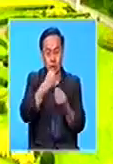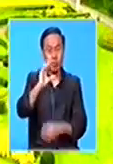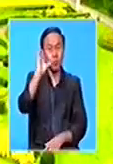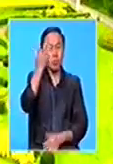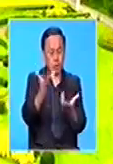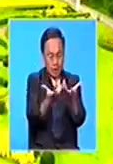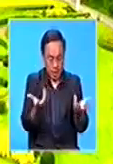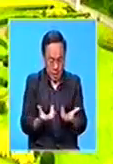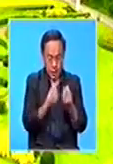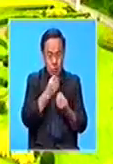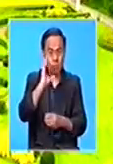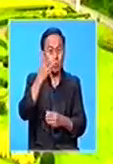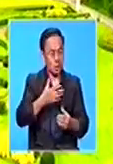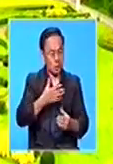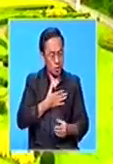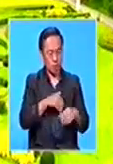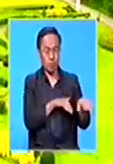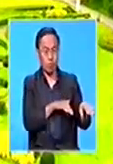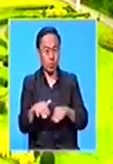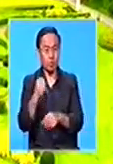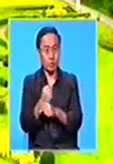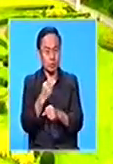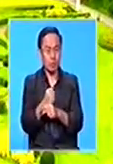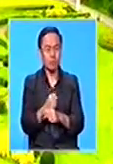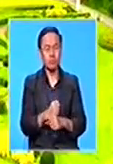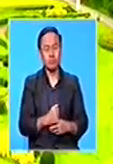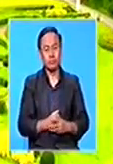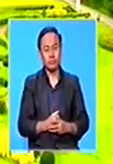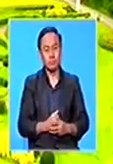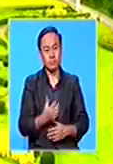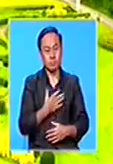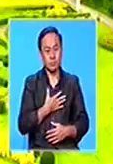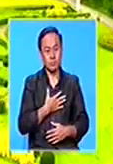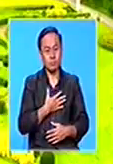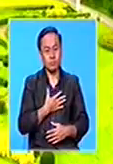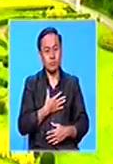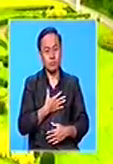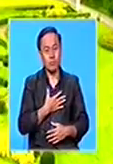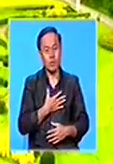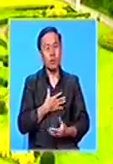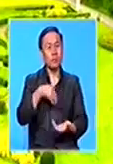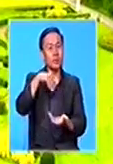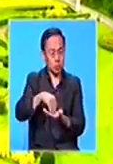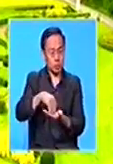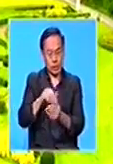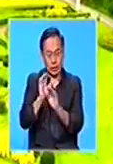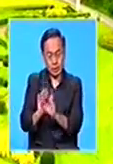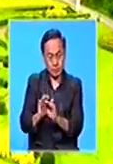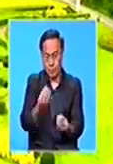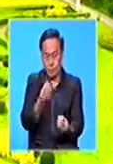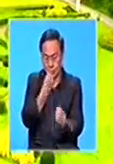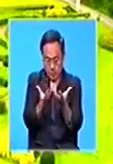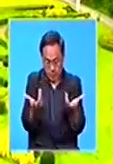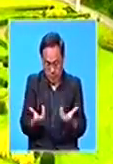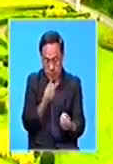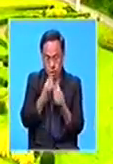การเราไว้เพื่อเราจะเป็นประเทศหนึ่งที่เป็นเขาเรียกอะไรล่ะเนี่ยเป็นแหล่งเก็บอาหารของโลกไว้เนี่ย